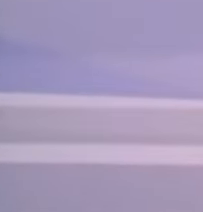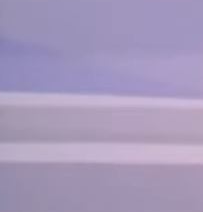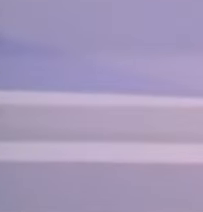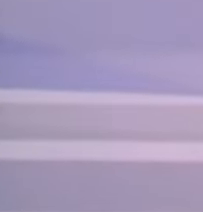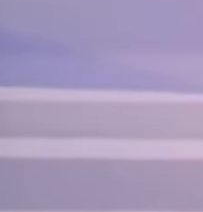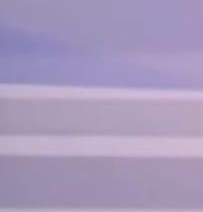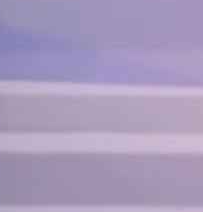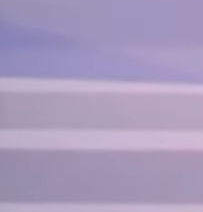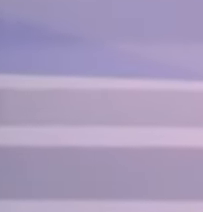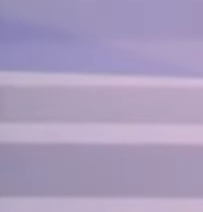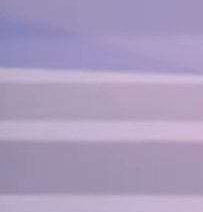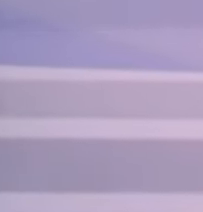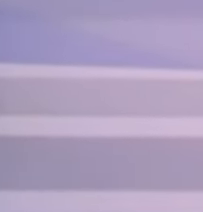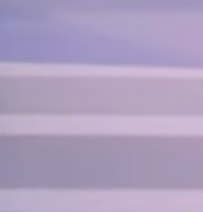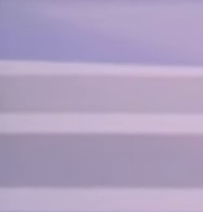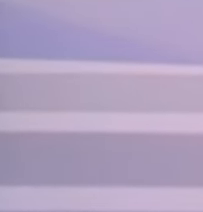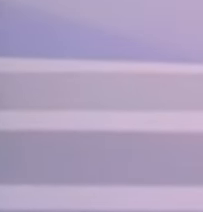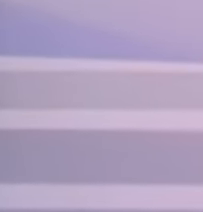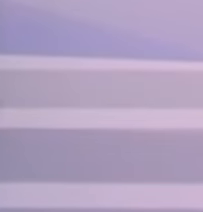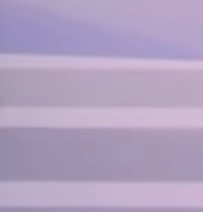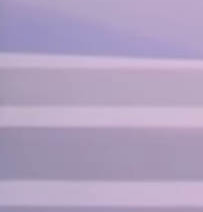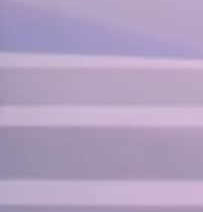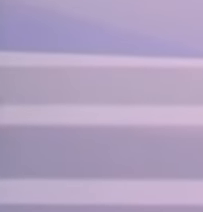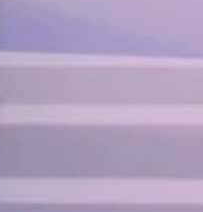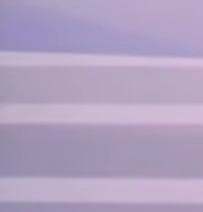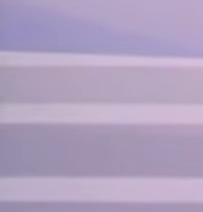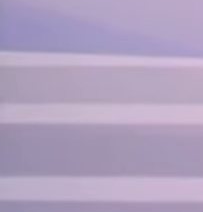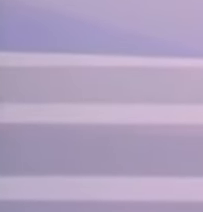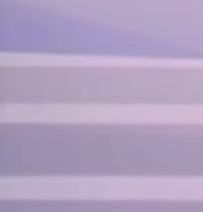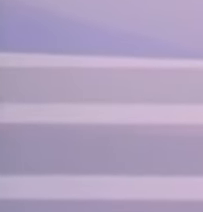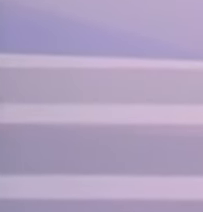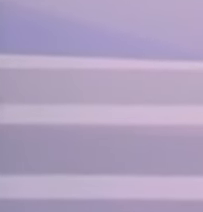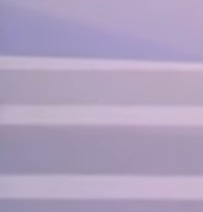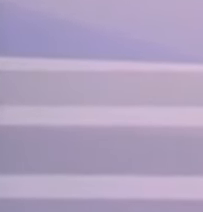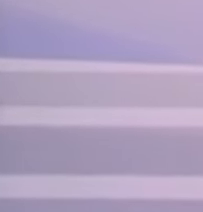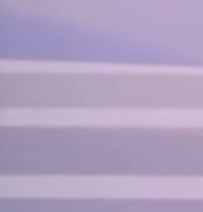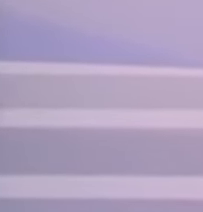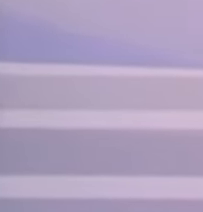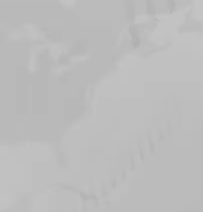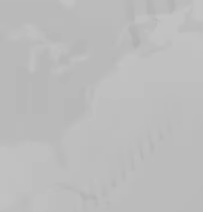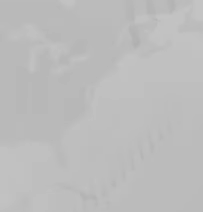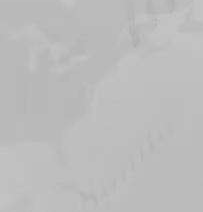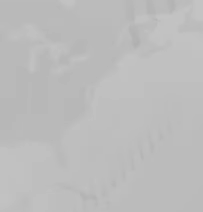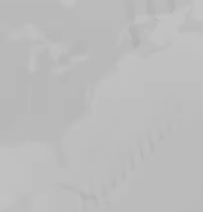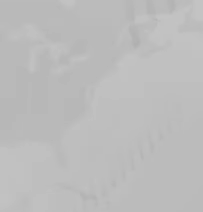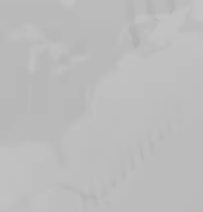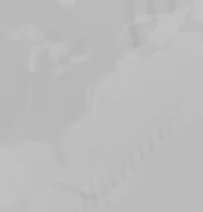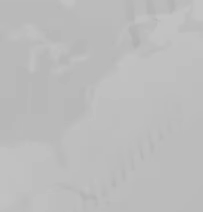abroad, samahan nyo kami sa GMA Pinoy TV at www.gmanews.tv.